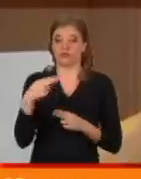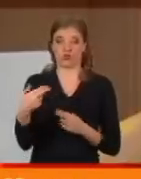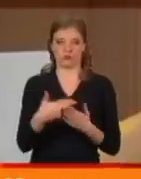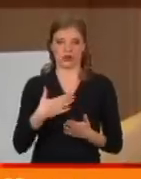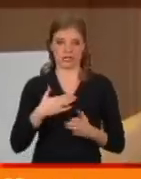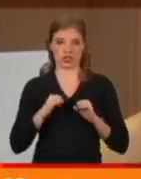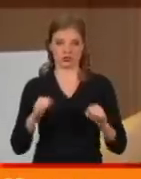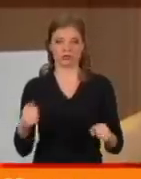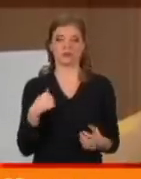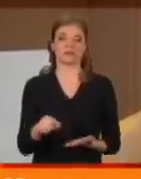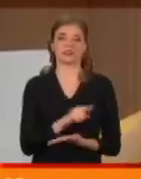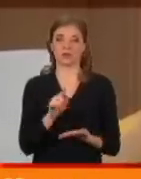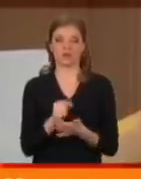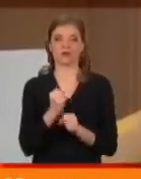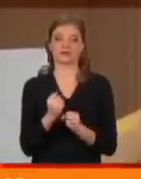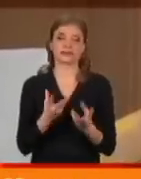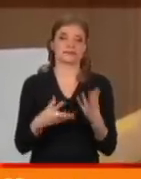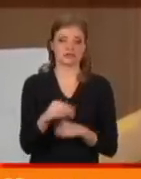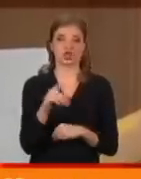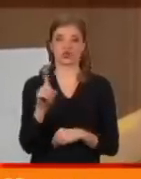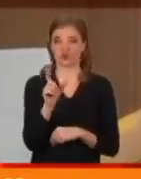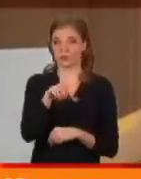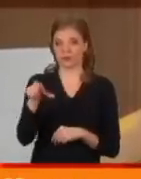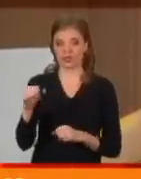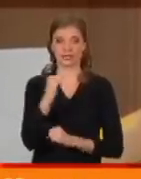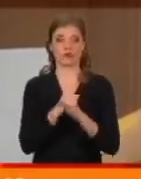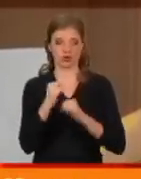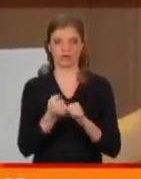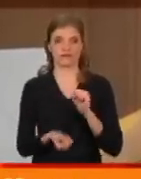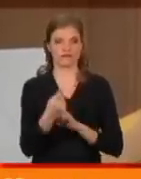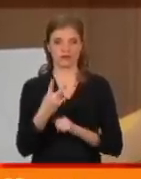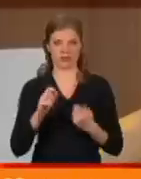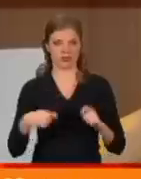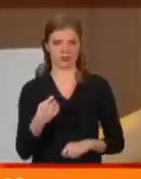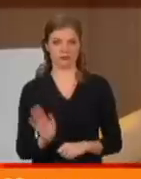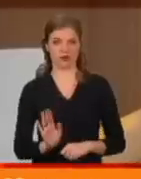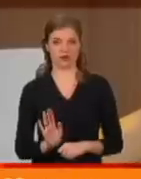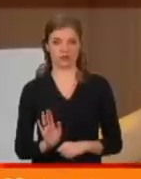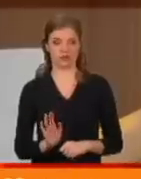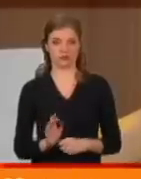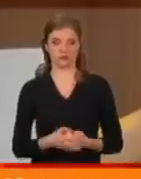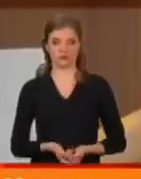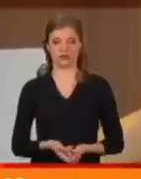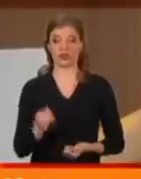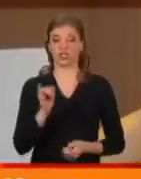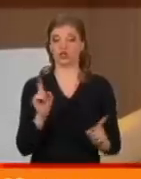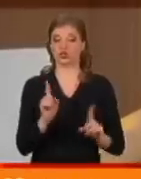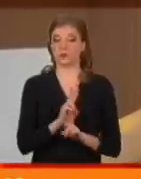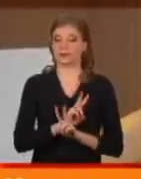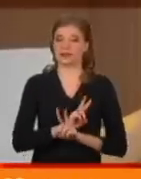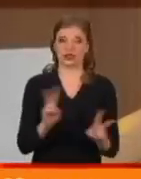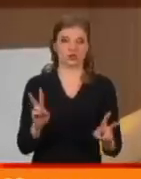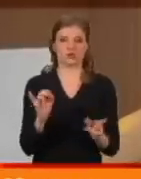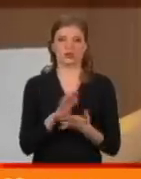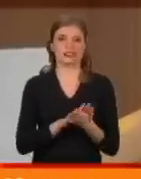нашими героями. Ми зобов'язані зробити все, щоб їхня боротьба виявилася немарною. І щоб